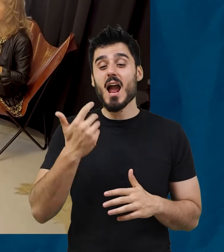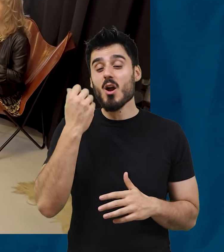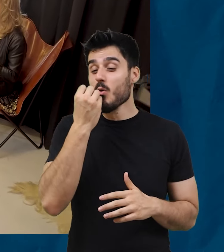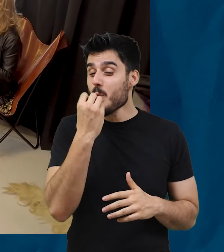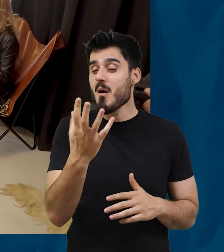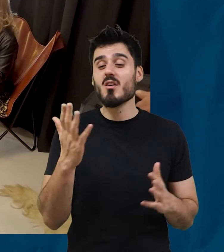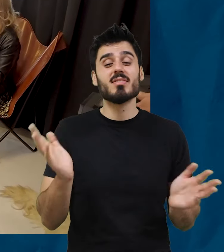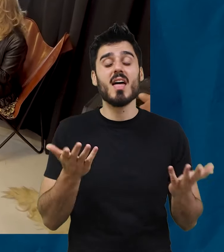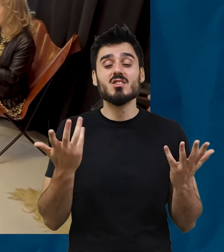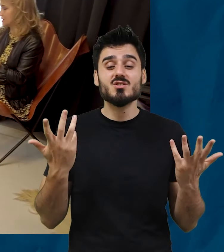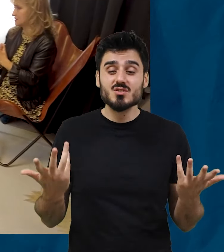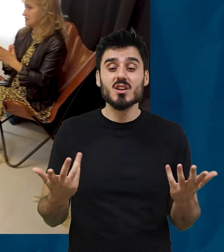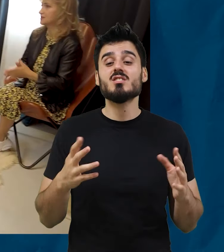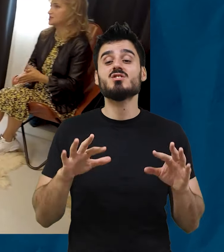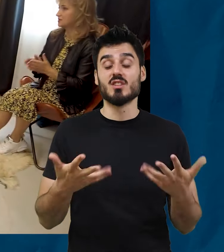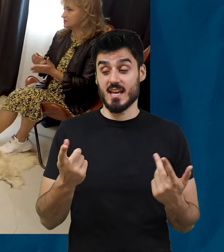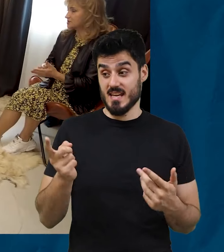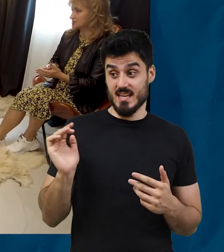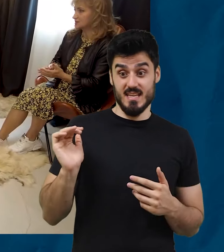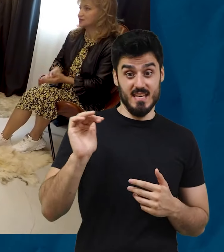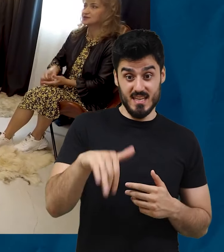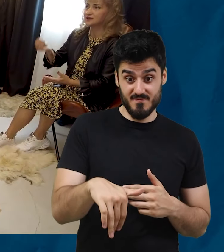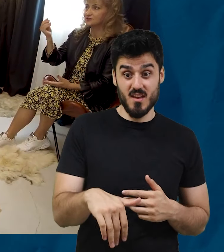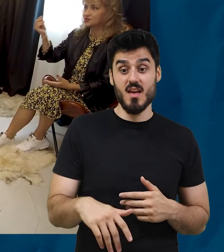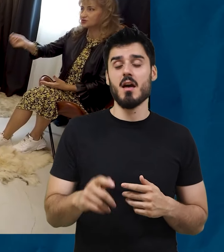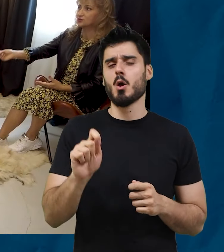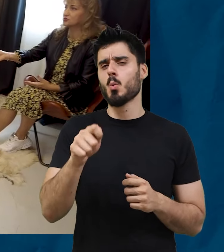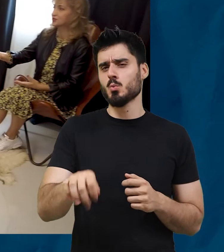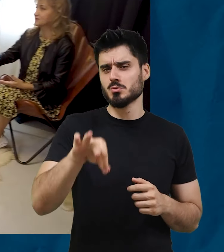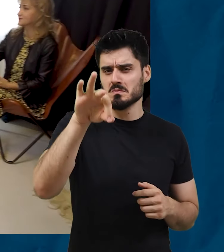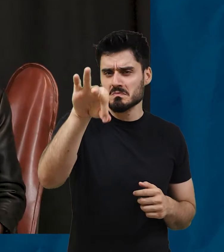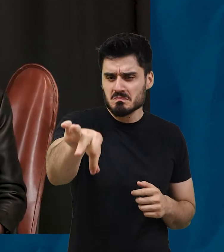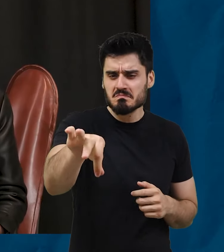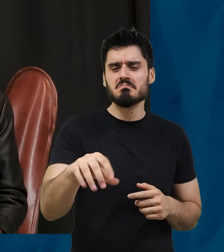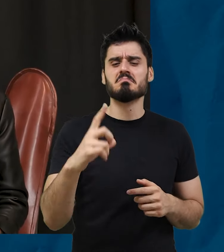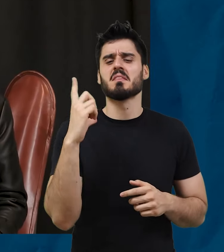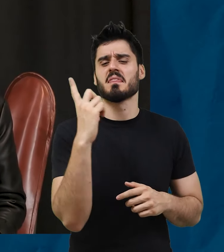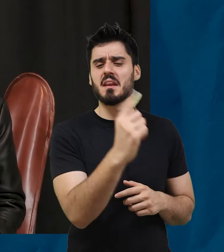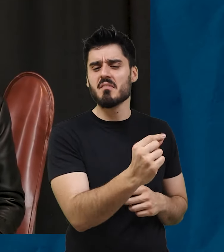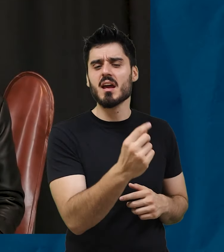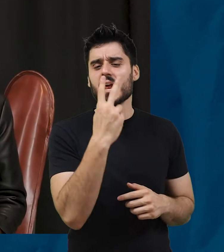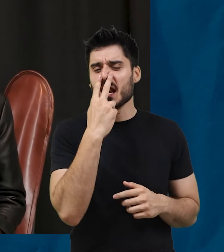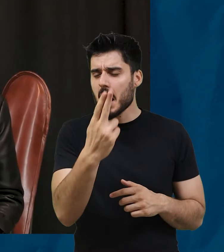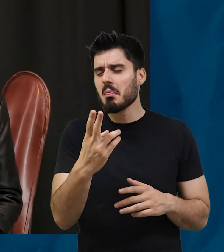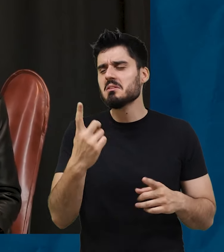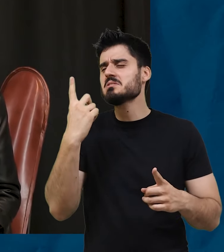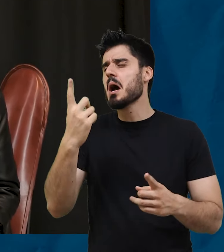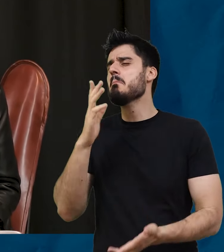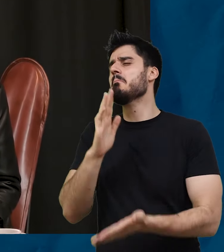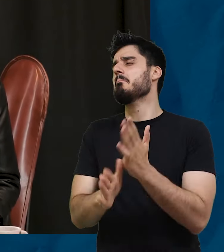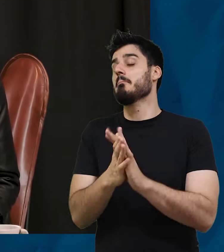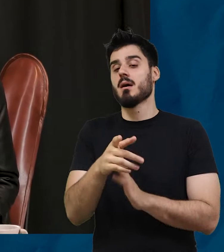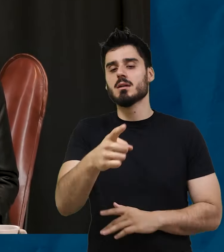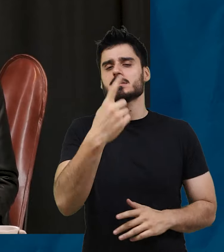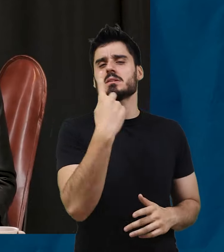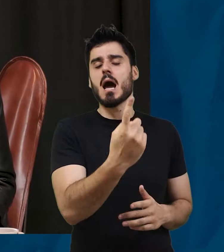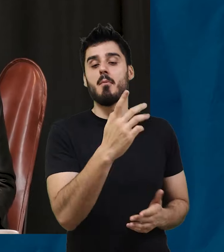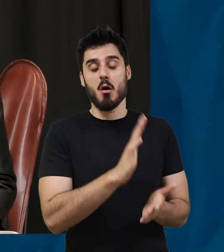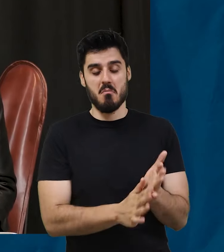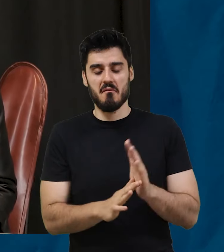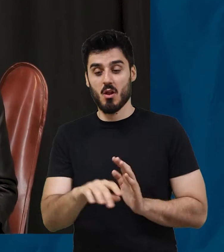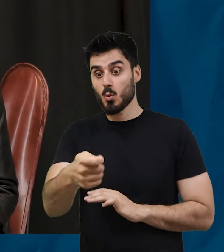Най-хубавото нещо на цялата история е, че идваш, даваш ключа, заминаваш си, гледаш си живота, гледаш си кефа,